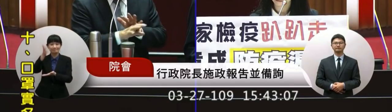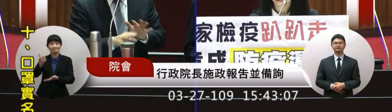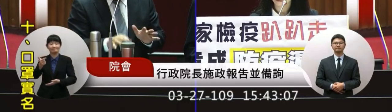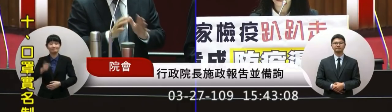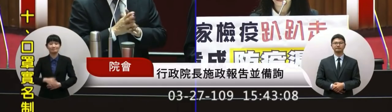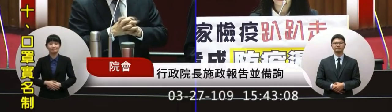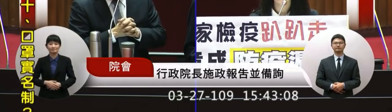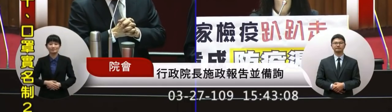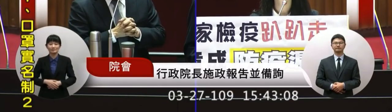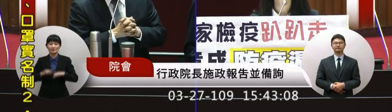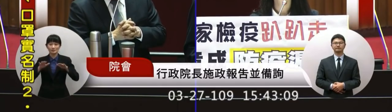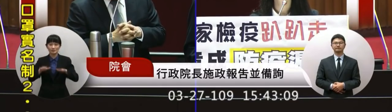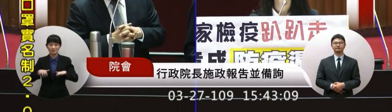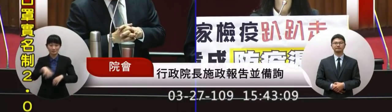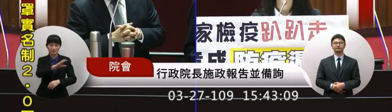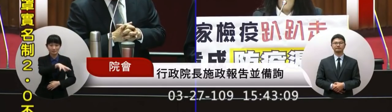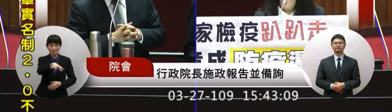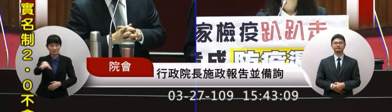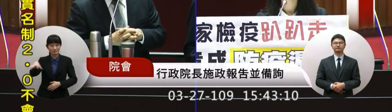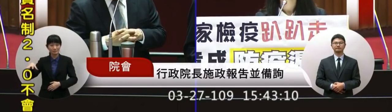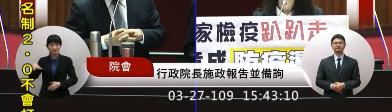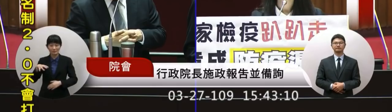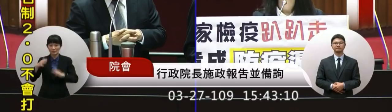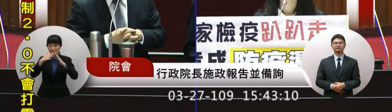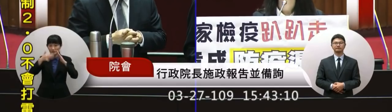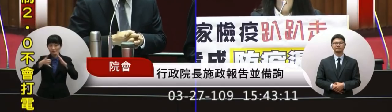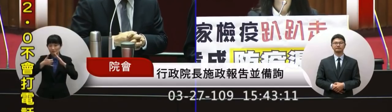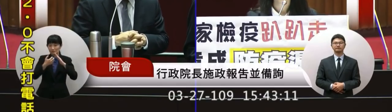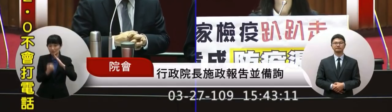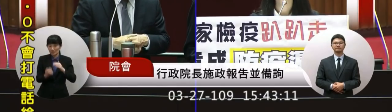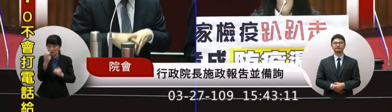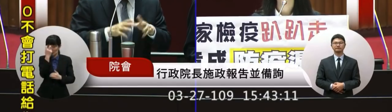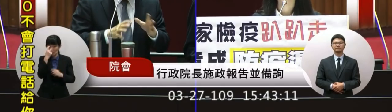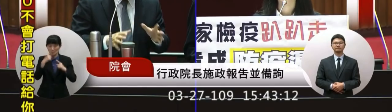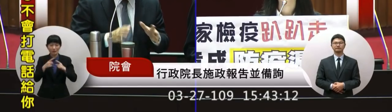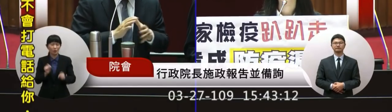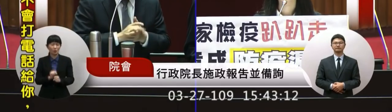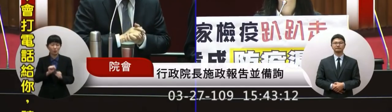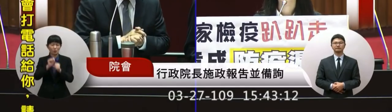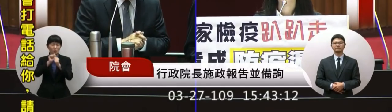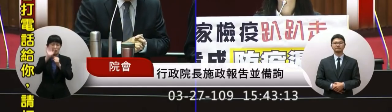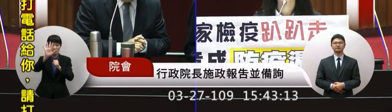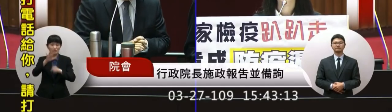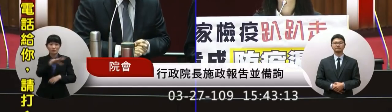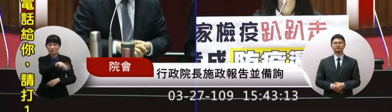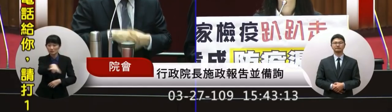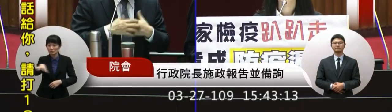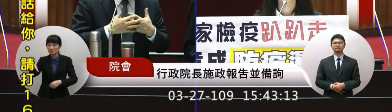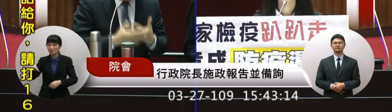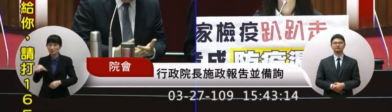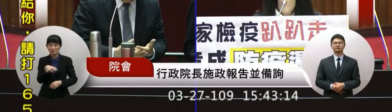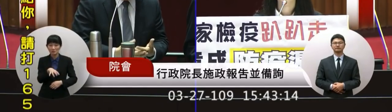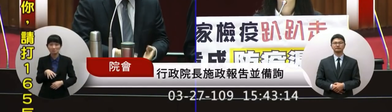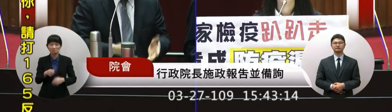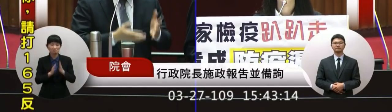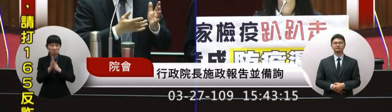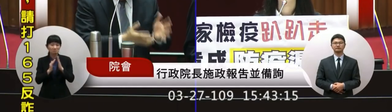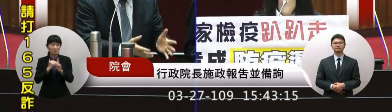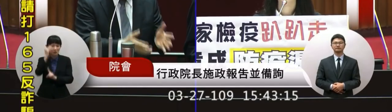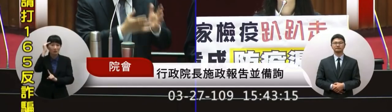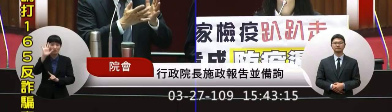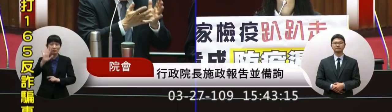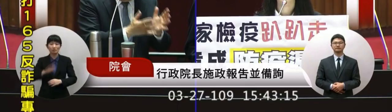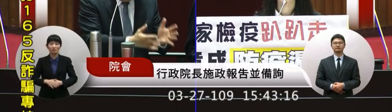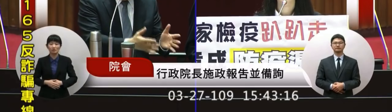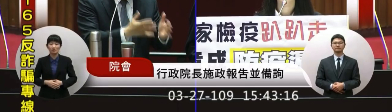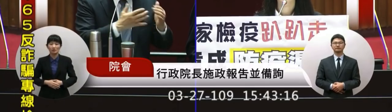让各地，因为现在这个居家检疫的人增加，所以各地其实有这个需要。我们鼓励这